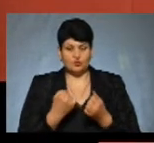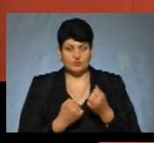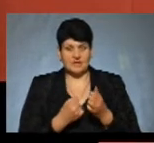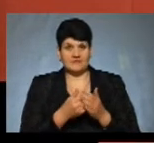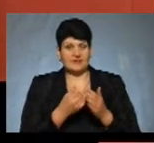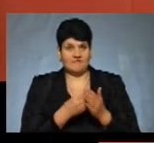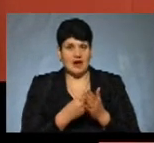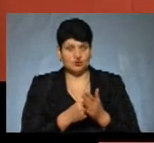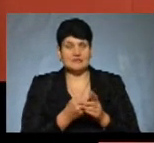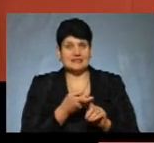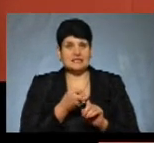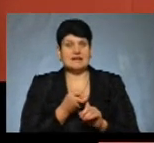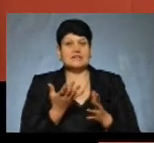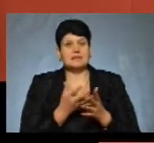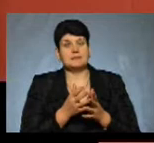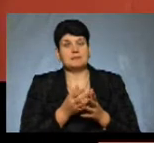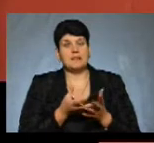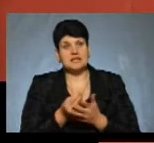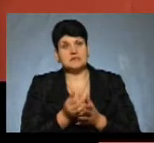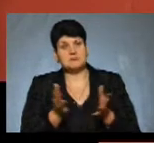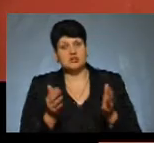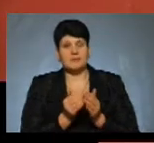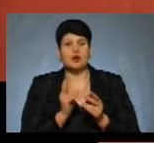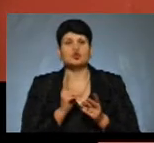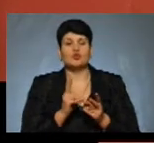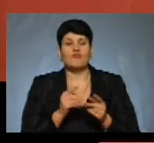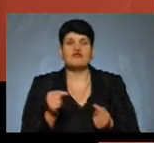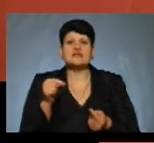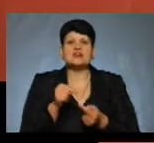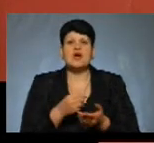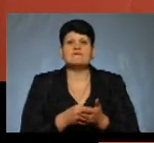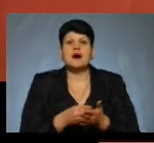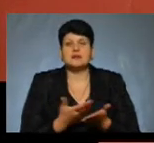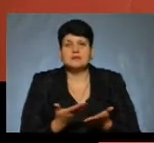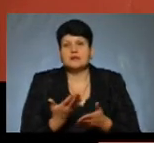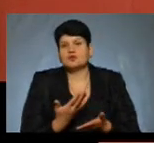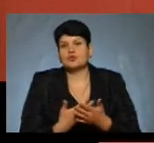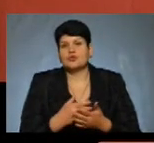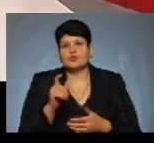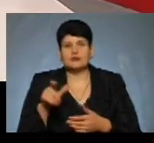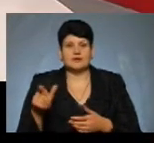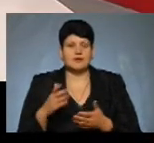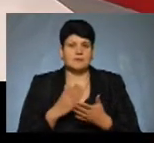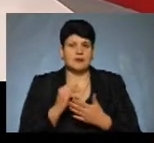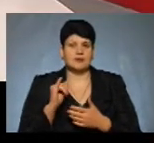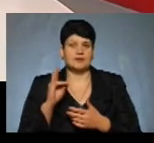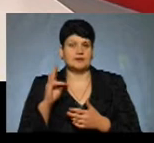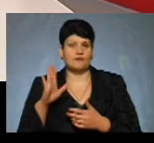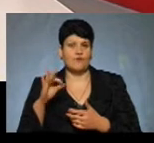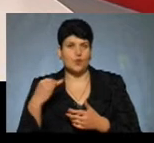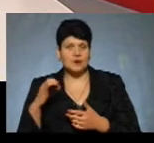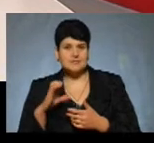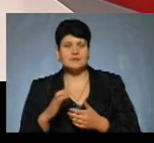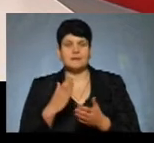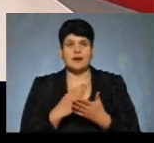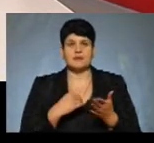вартості залежить, яким буде платіж, більше, менше. Хто визначає цю вартість, якщо людина має інвойс, так, якщо має певні